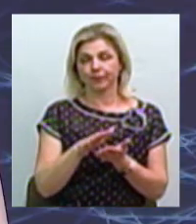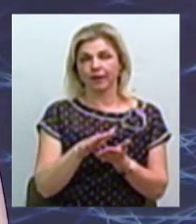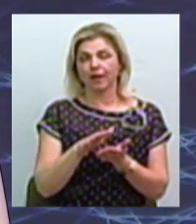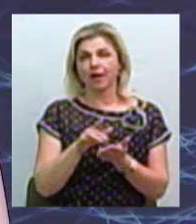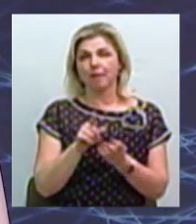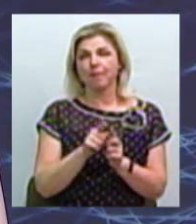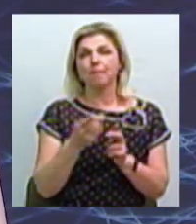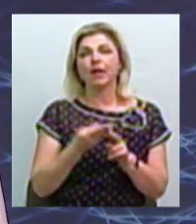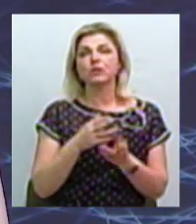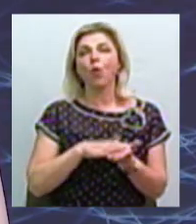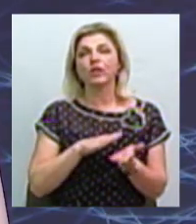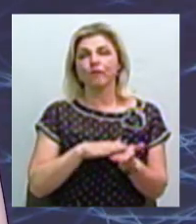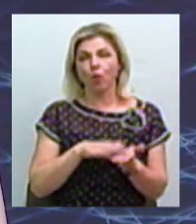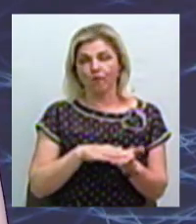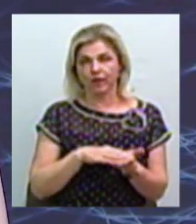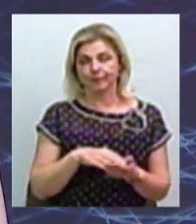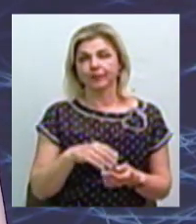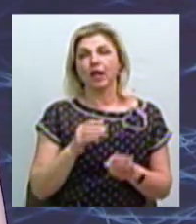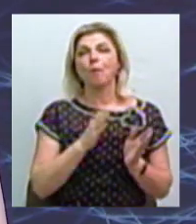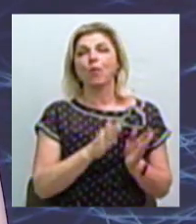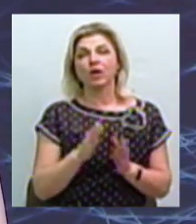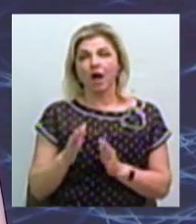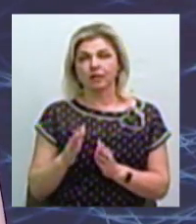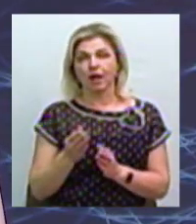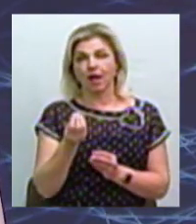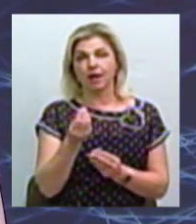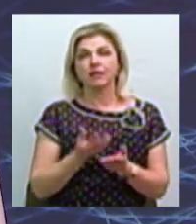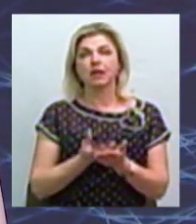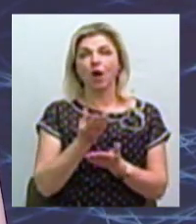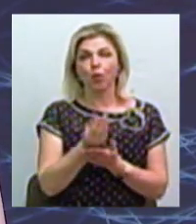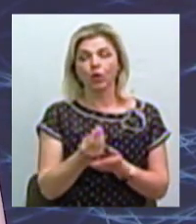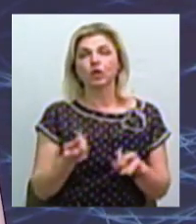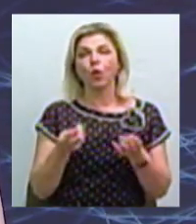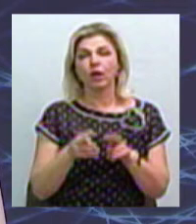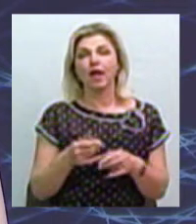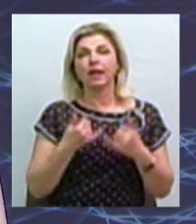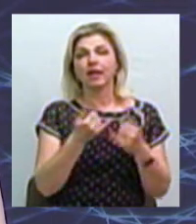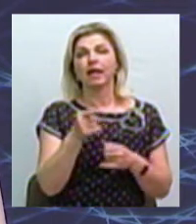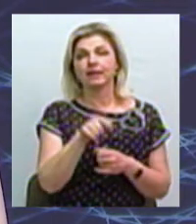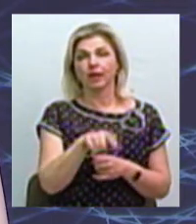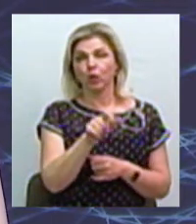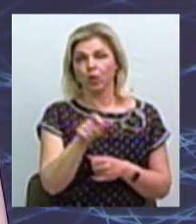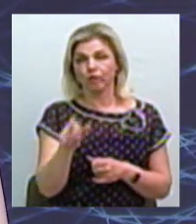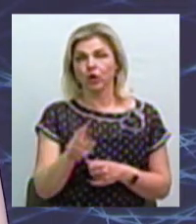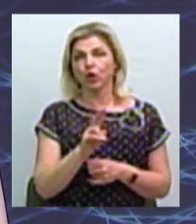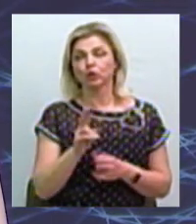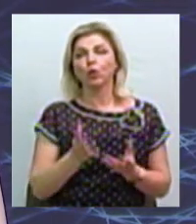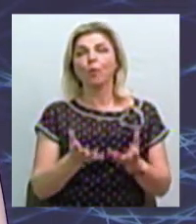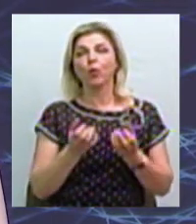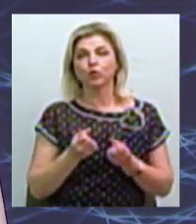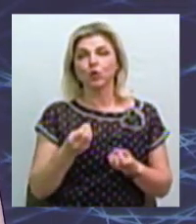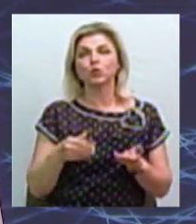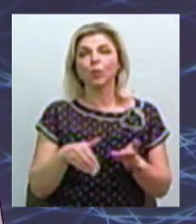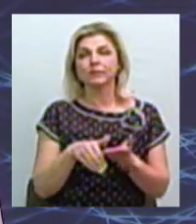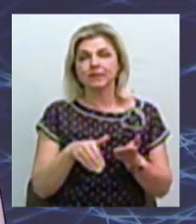Ну, по-перше, безготівковий порядок розрахунків лишається для тих громадян, хто, отримувавши субсидію,